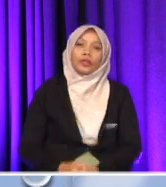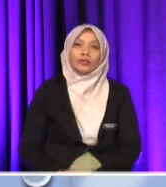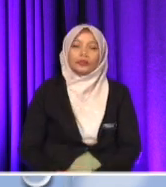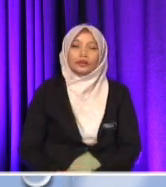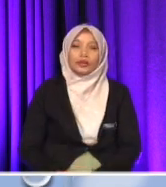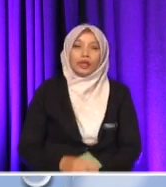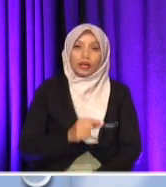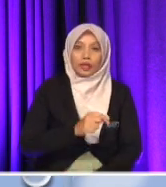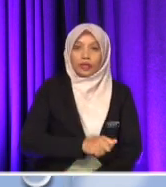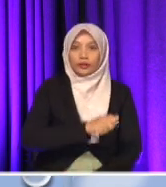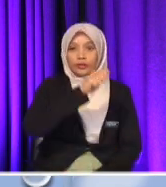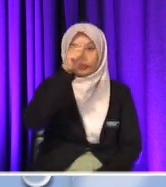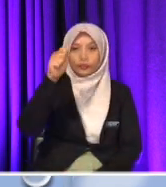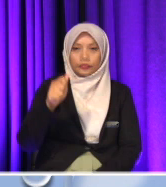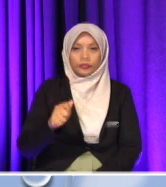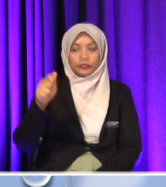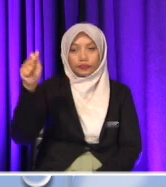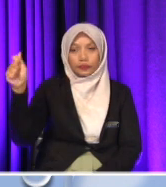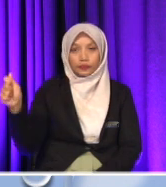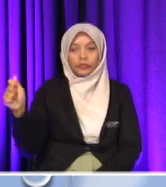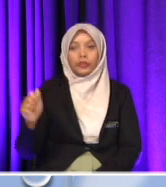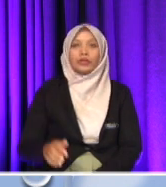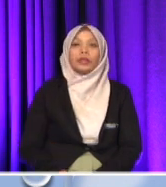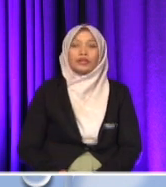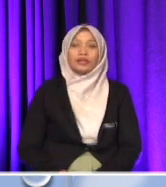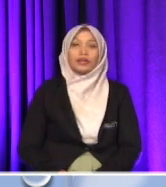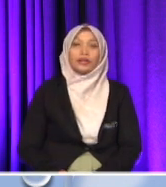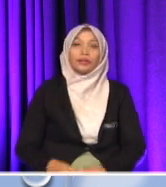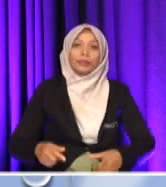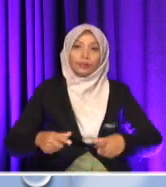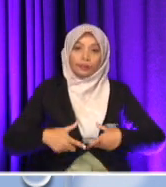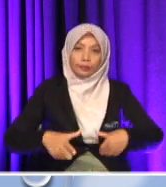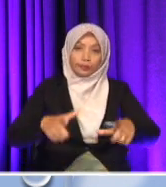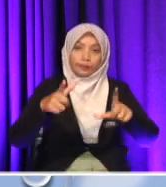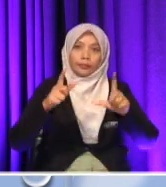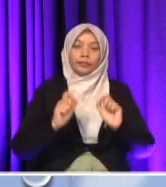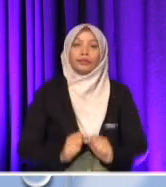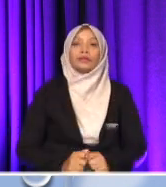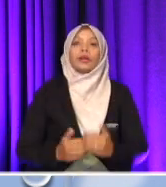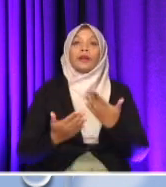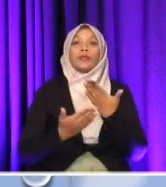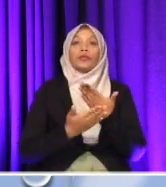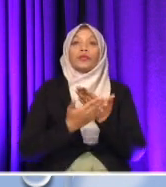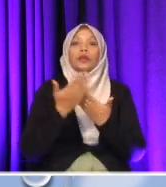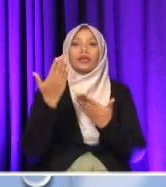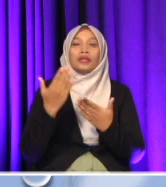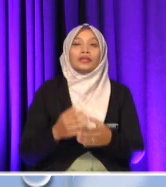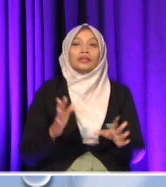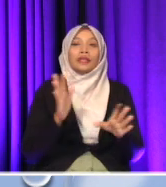lalu, dia tak lalu sini pun. Kita tahu sifat arus mengalir, dia akan mengalir pada laluan yang mudah. Betul. Tidak ada